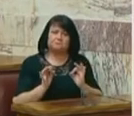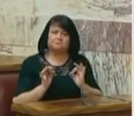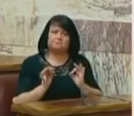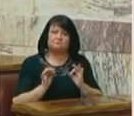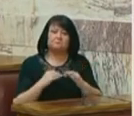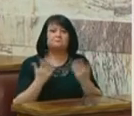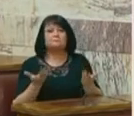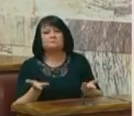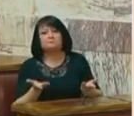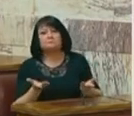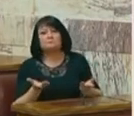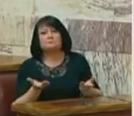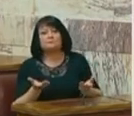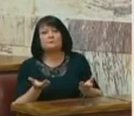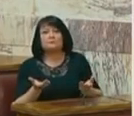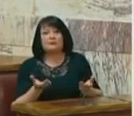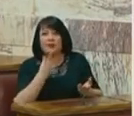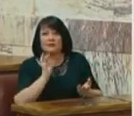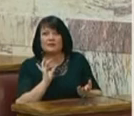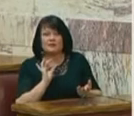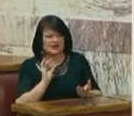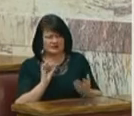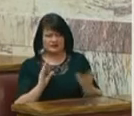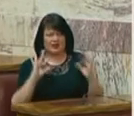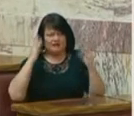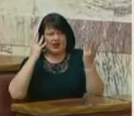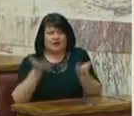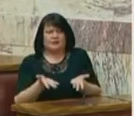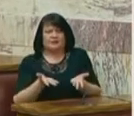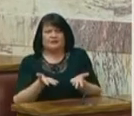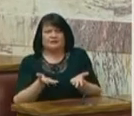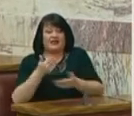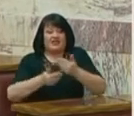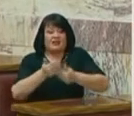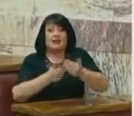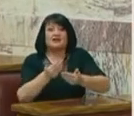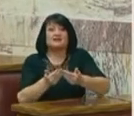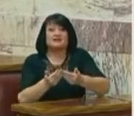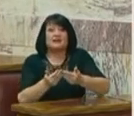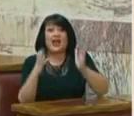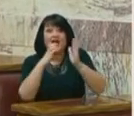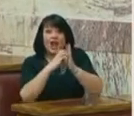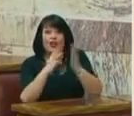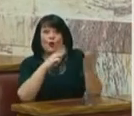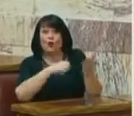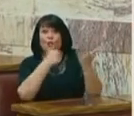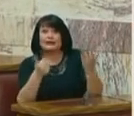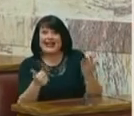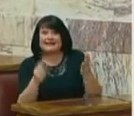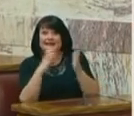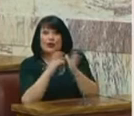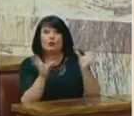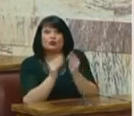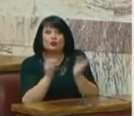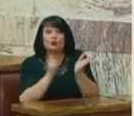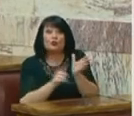εφιάλτης και φάντασμα σε όλη αυτή τη διαδικασία το σκανδαλώδες άρθρο 86 του νόμου περί ευθύνης